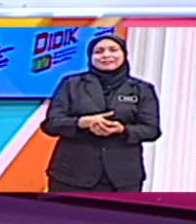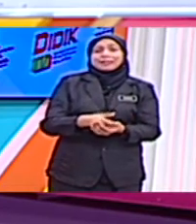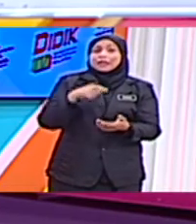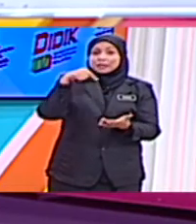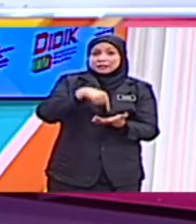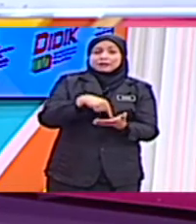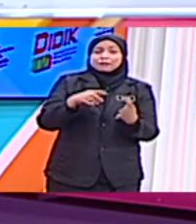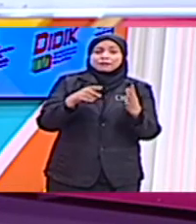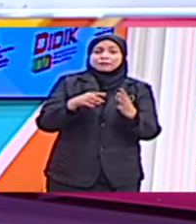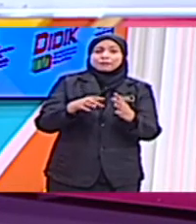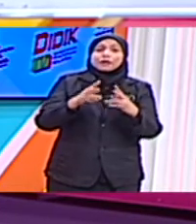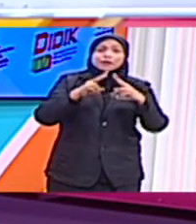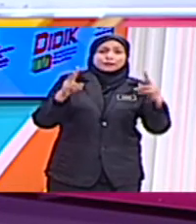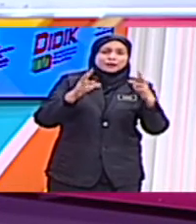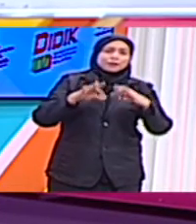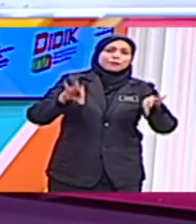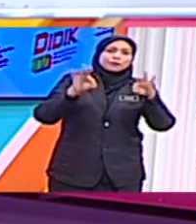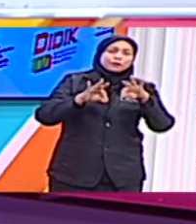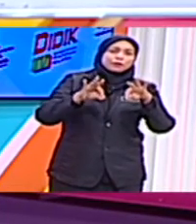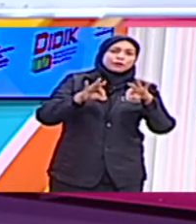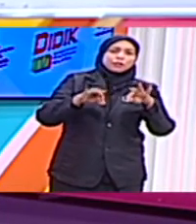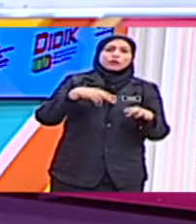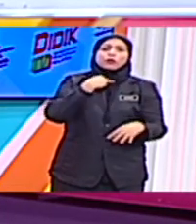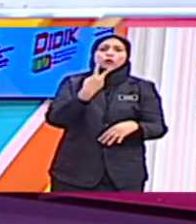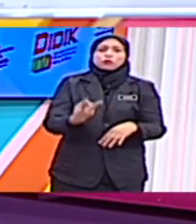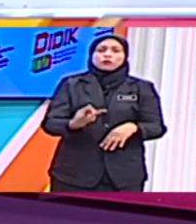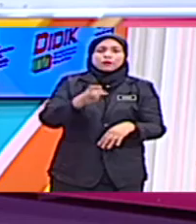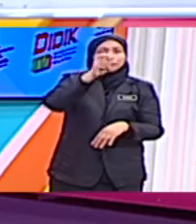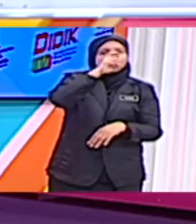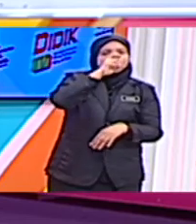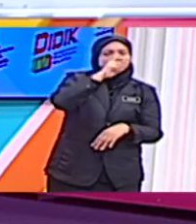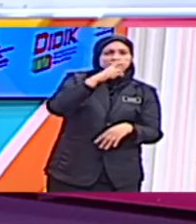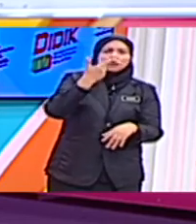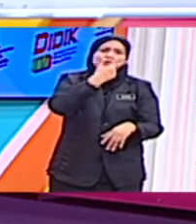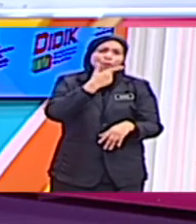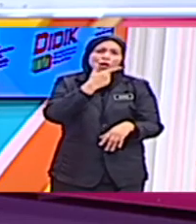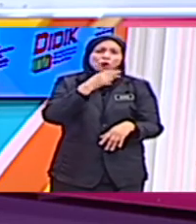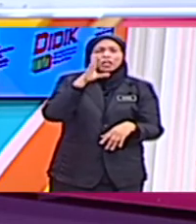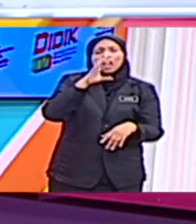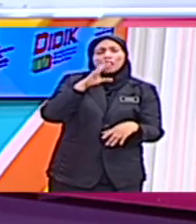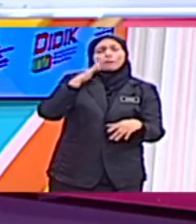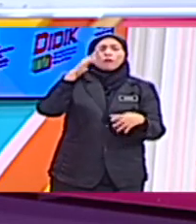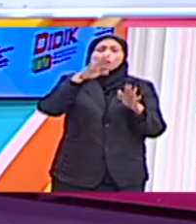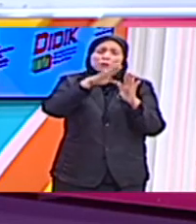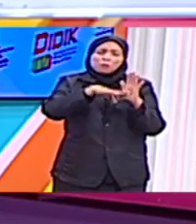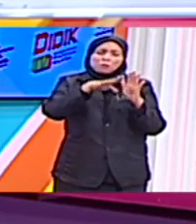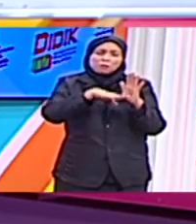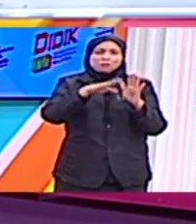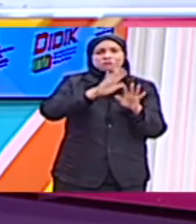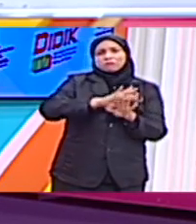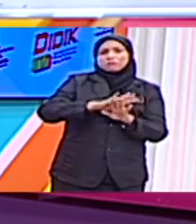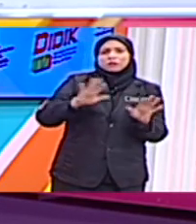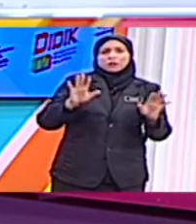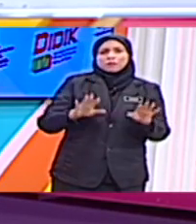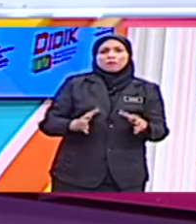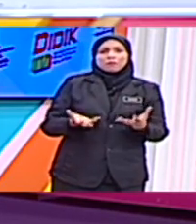penting untuk disebut dengan nada yang tegas. Okey, murid-murid jangan sebut dengan lembut-lembut, okey? Okey. Kadang-kadang murid janganlah.